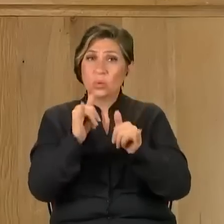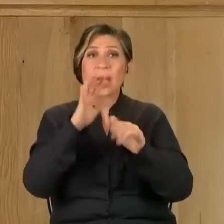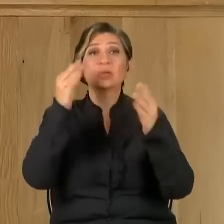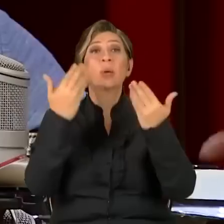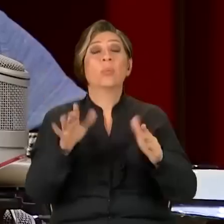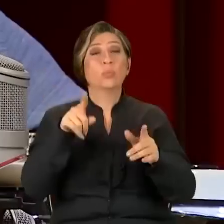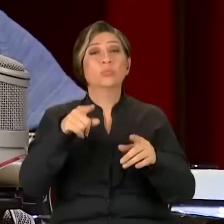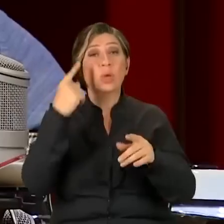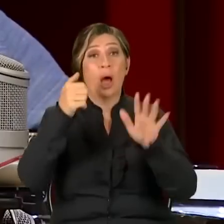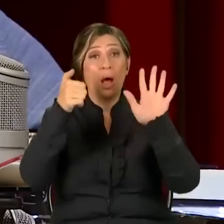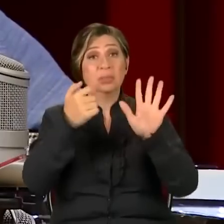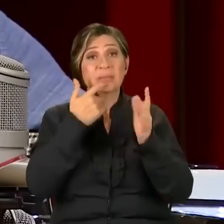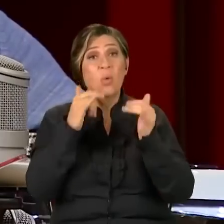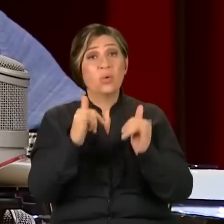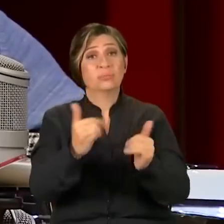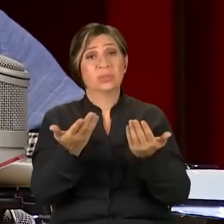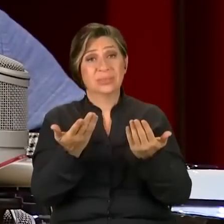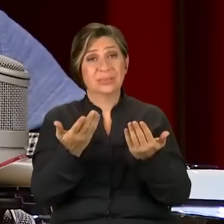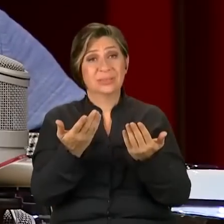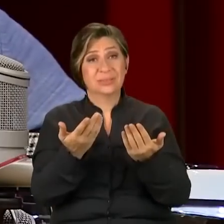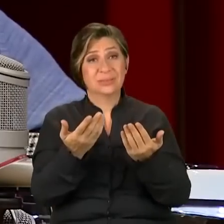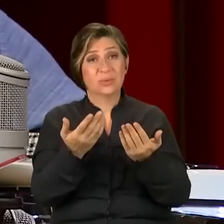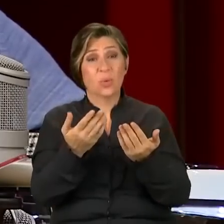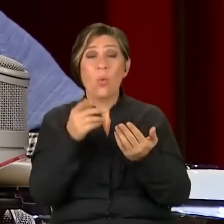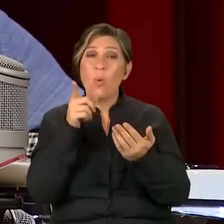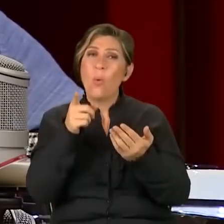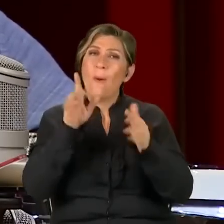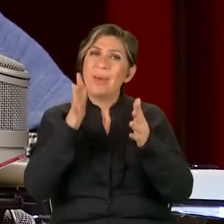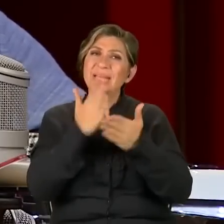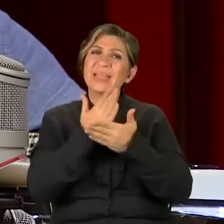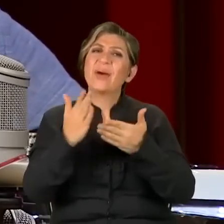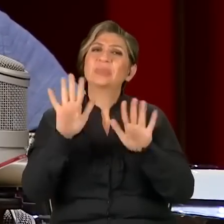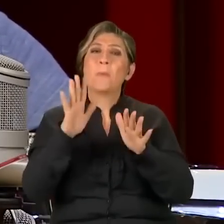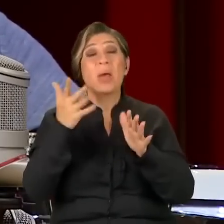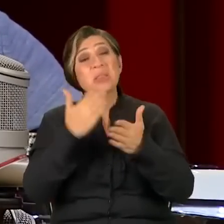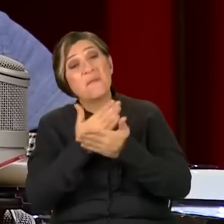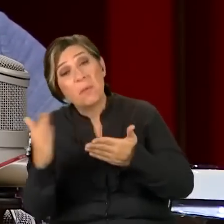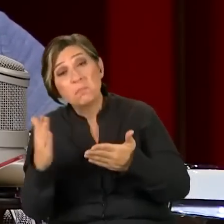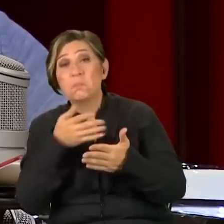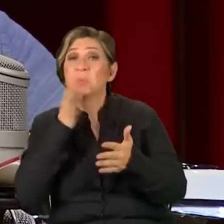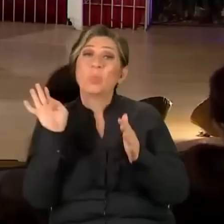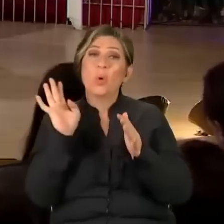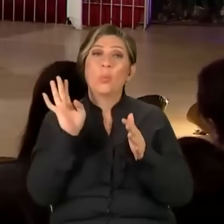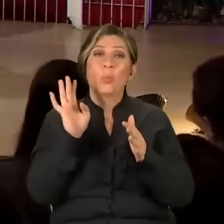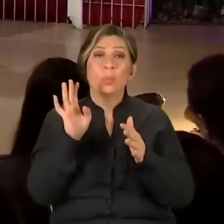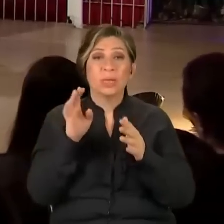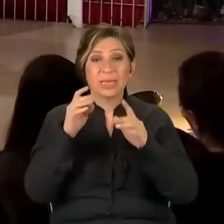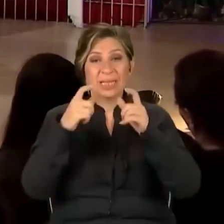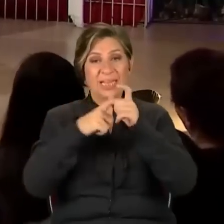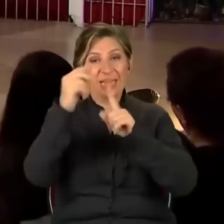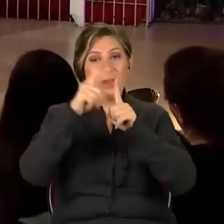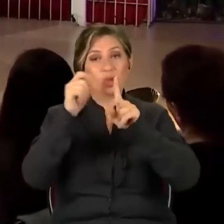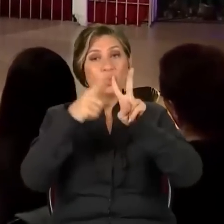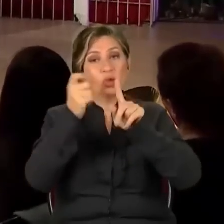bağlamda da bu sezon 6 sene oynamışız. Yani o belki devam etmeyecek, belki devam edebilir. Onu bilmiyorum. Gido'nun Düğümü